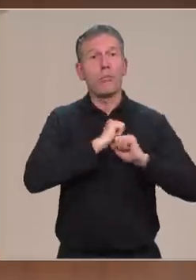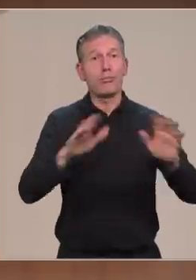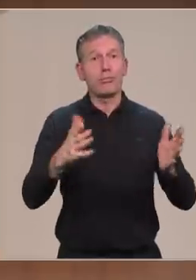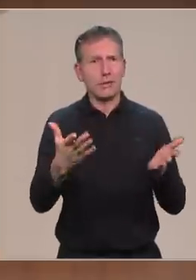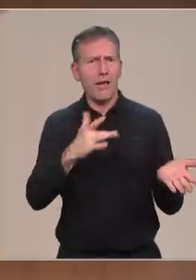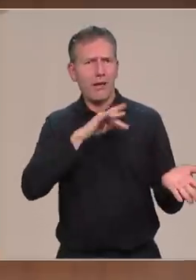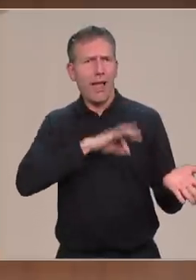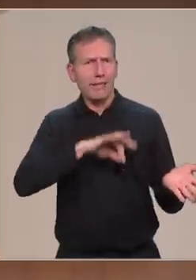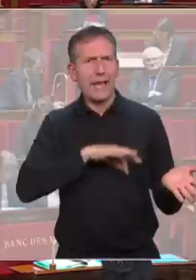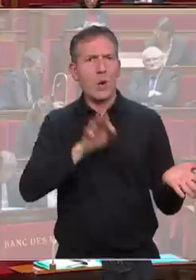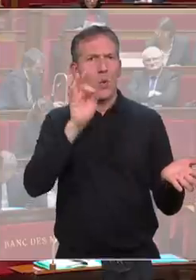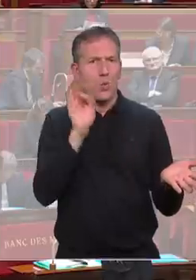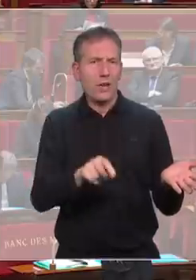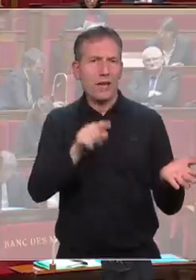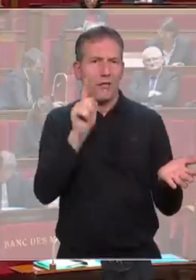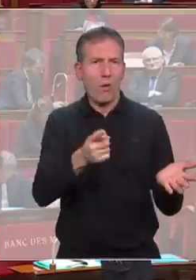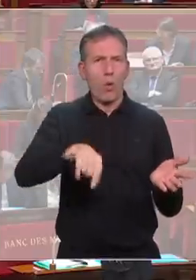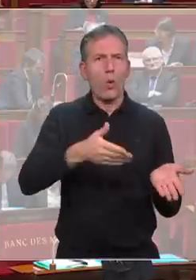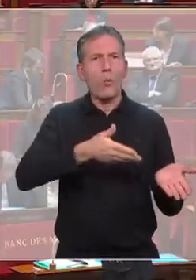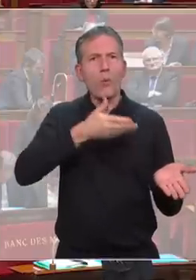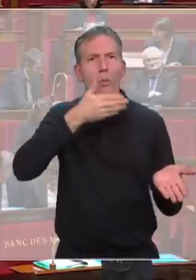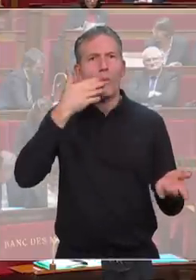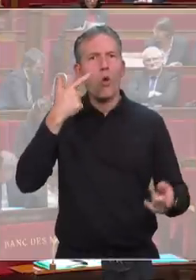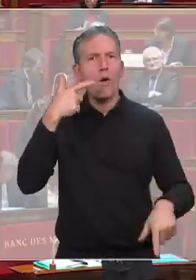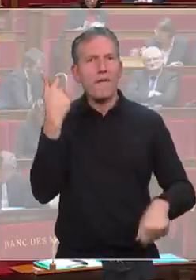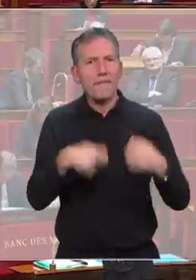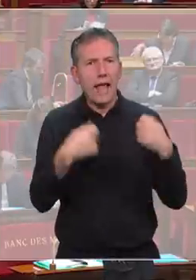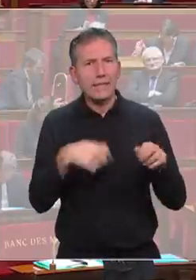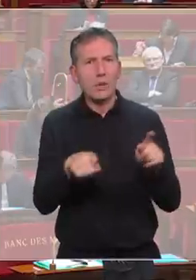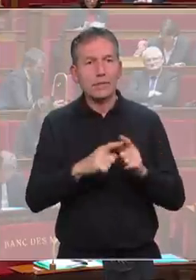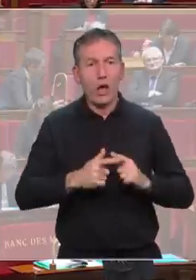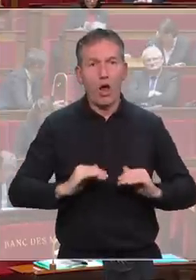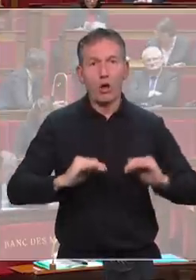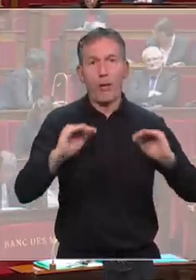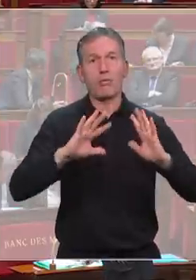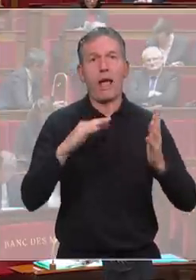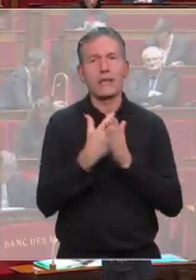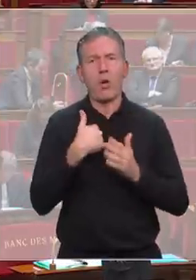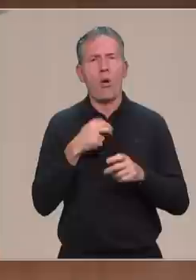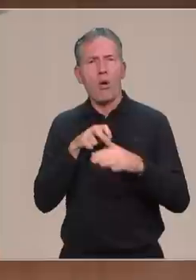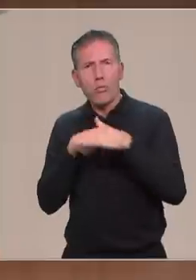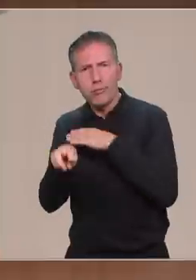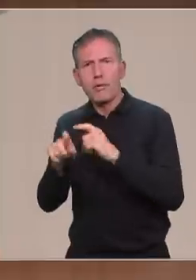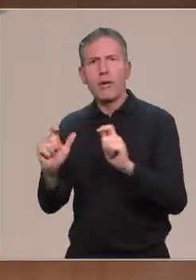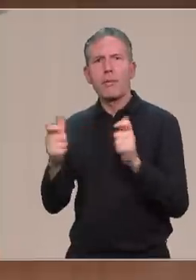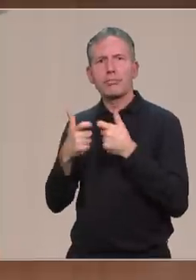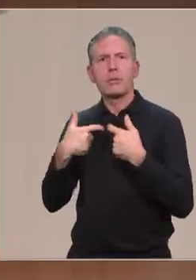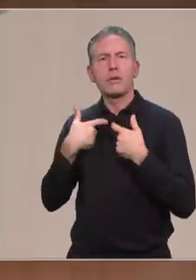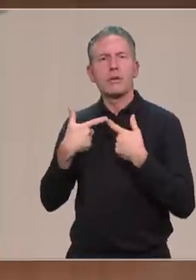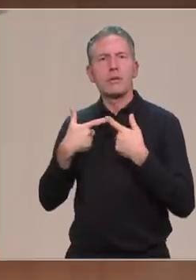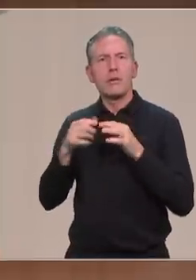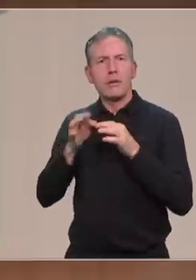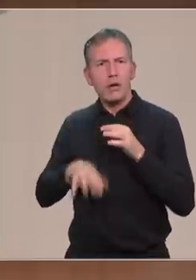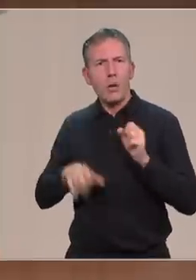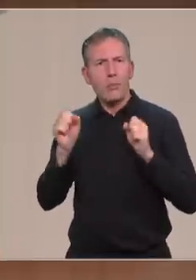son intérêt. Il est essentiel d'en améliorer la flexibilité pour augmenter le réflexe dépistage. Le Covid nous a rappelé